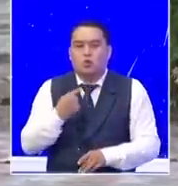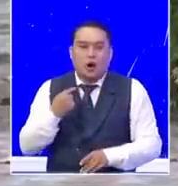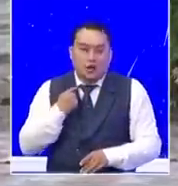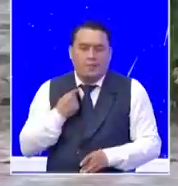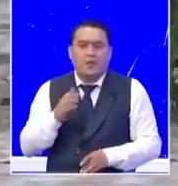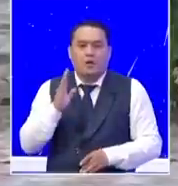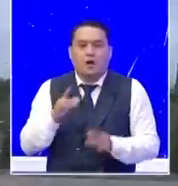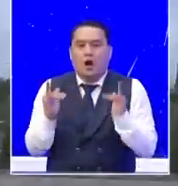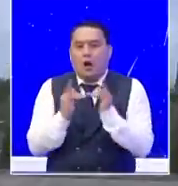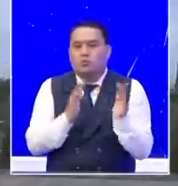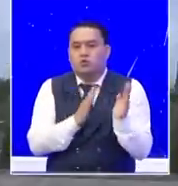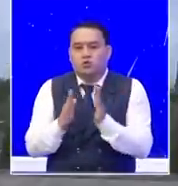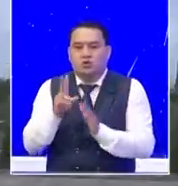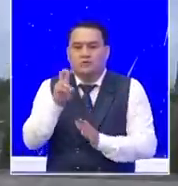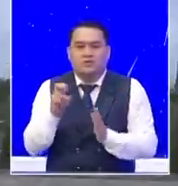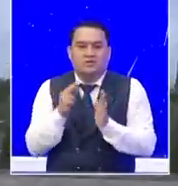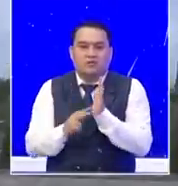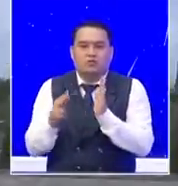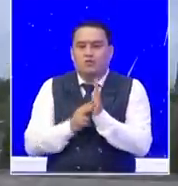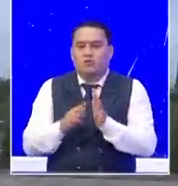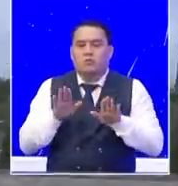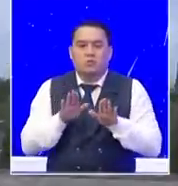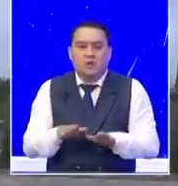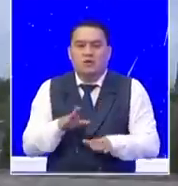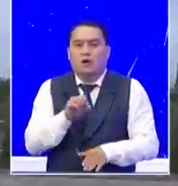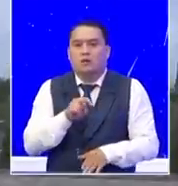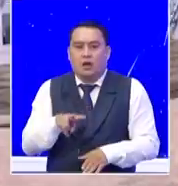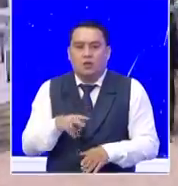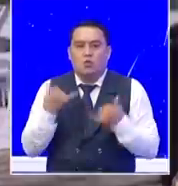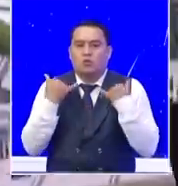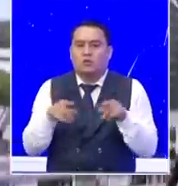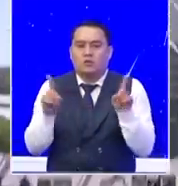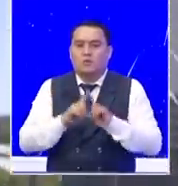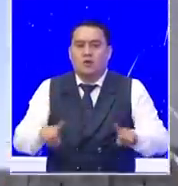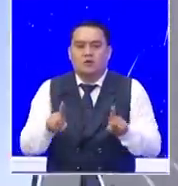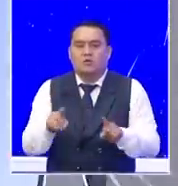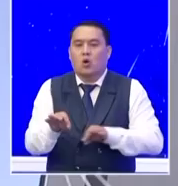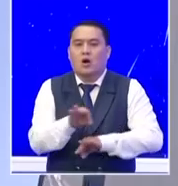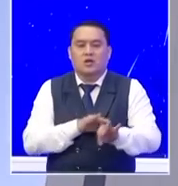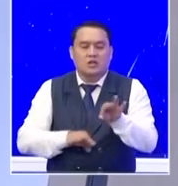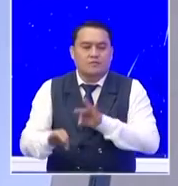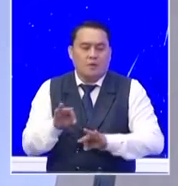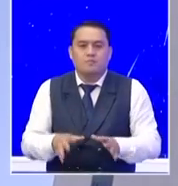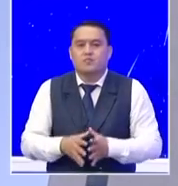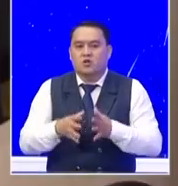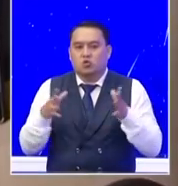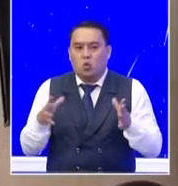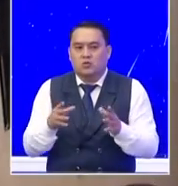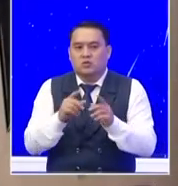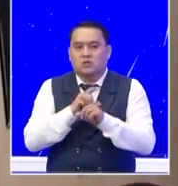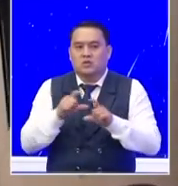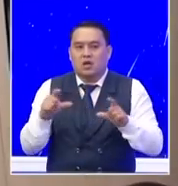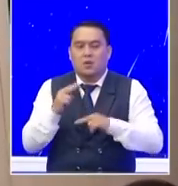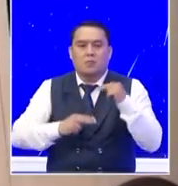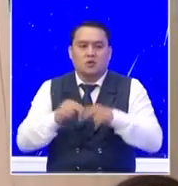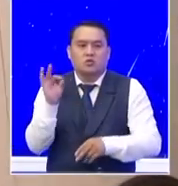центра. Общежитие на 288 мест в микрорайоне Каратал поражает своей неповторимой архитектурой и масштабностью. Здание построено